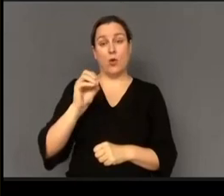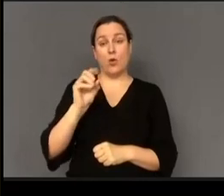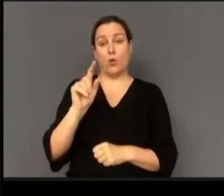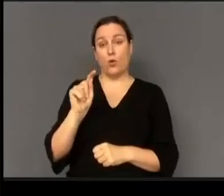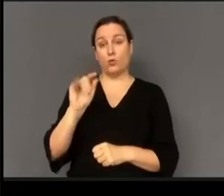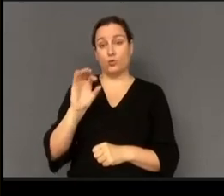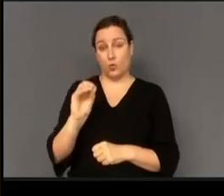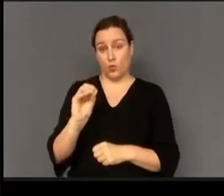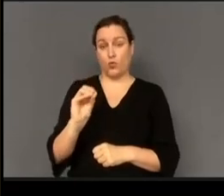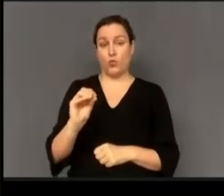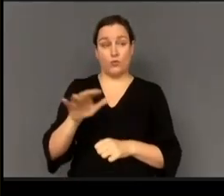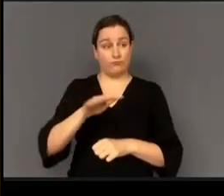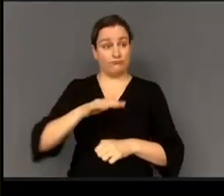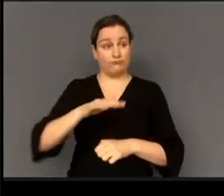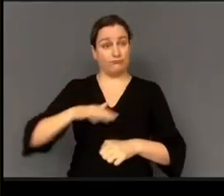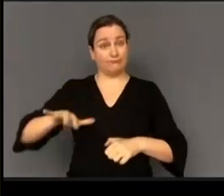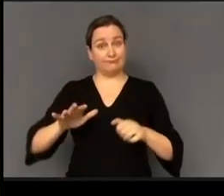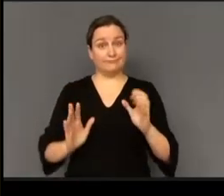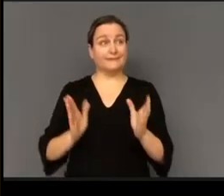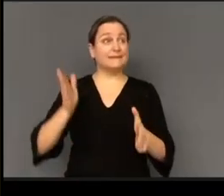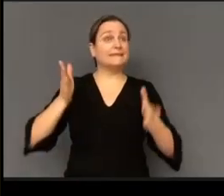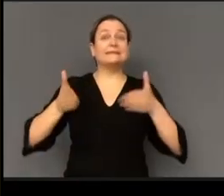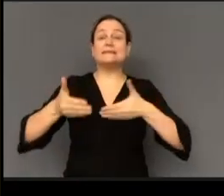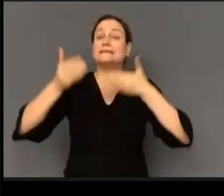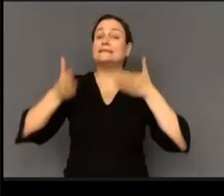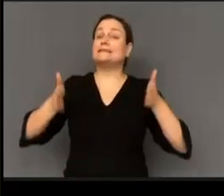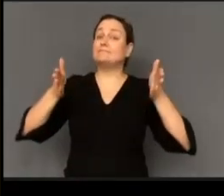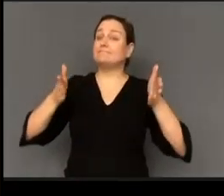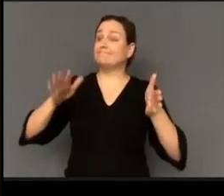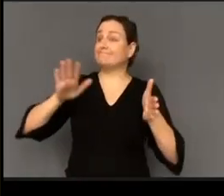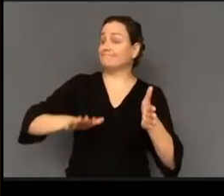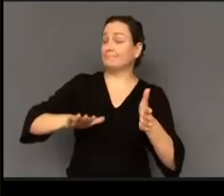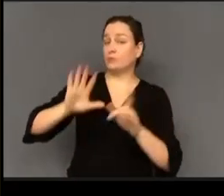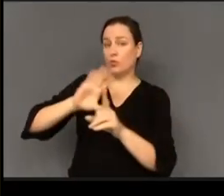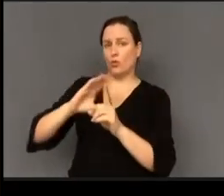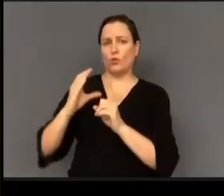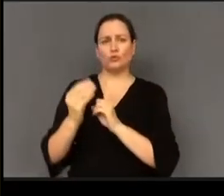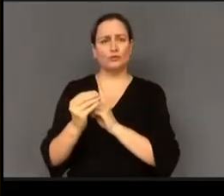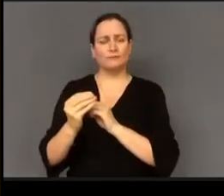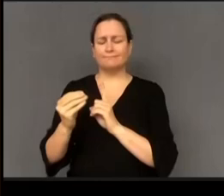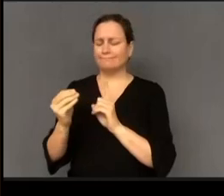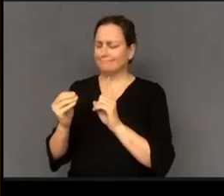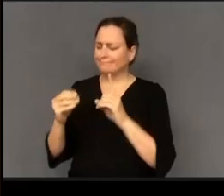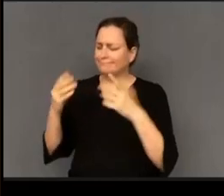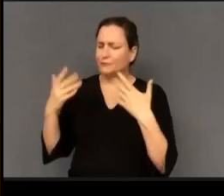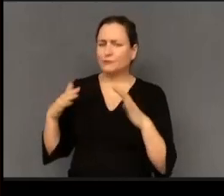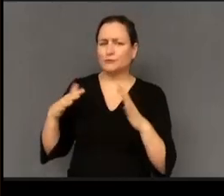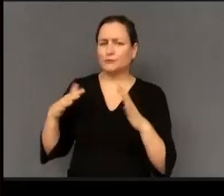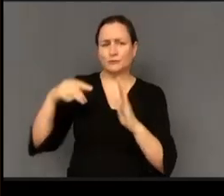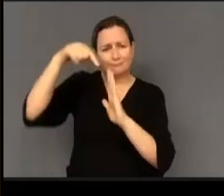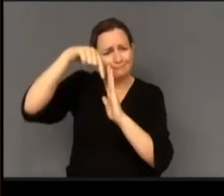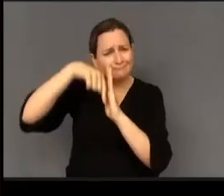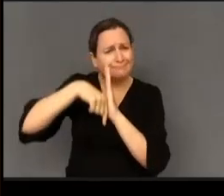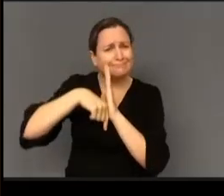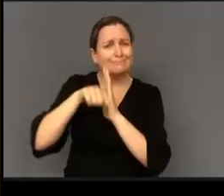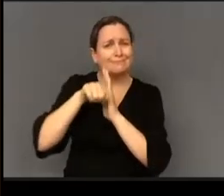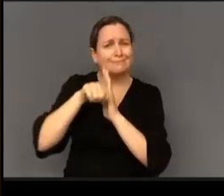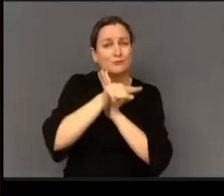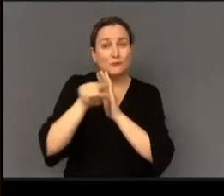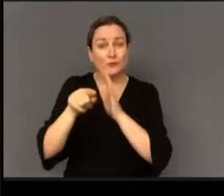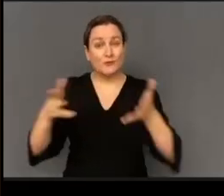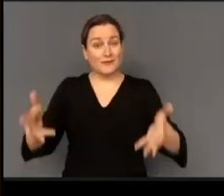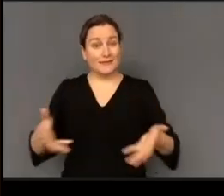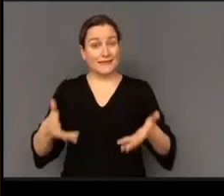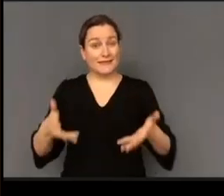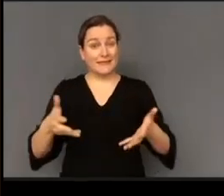ですえご参加いただいている皆様にはインターネットの未来についての活発